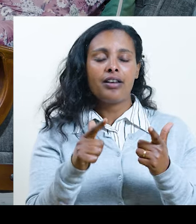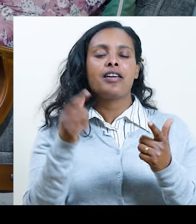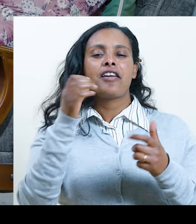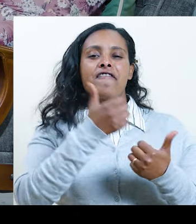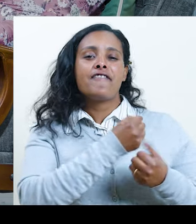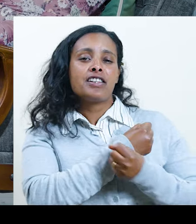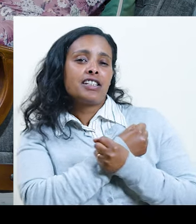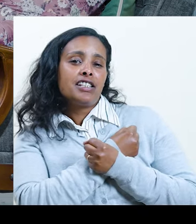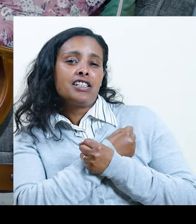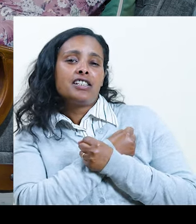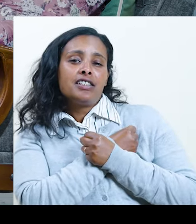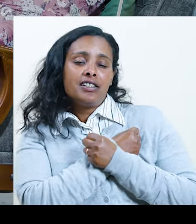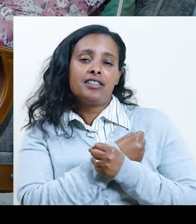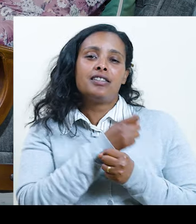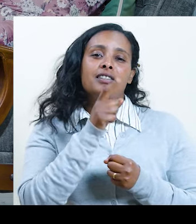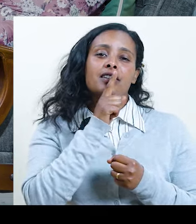አገናኝታ